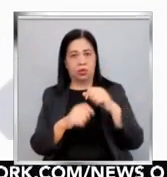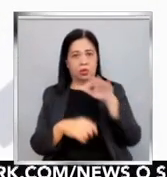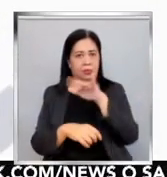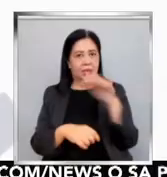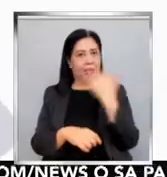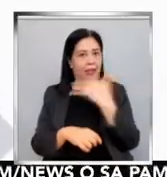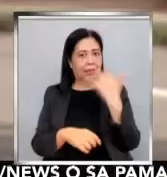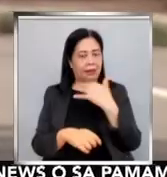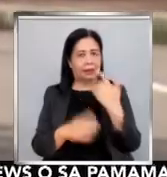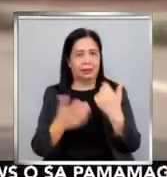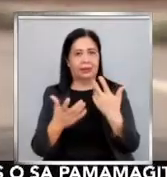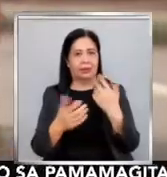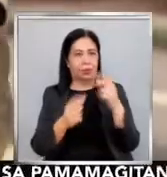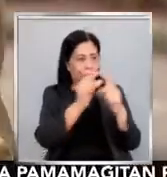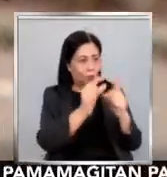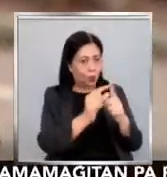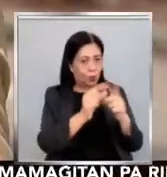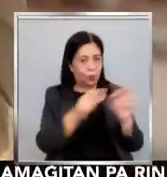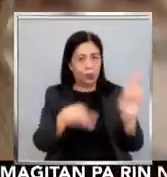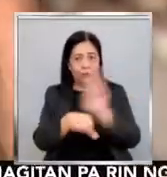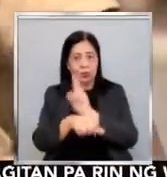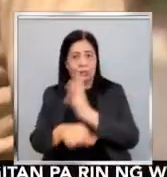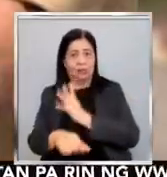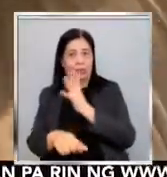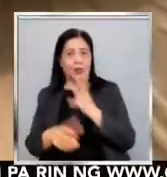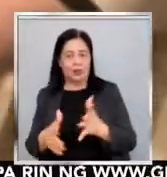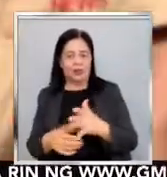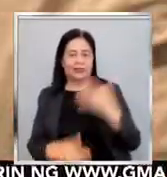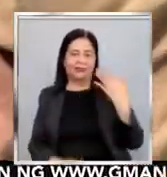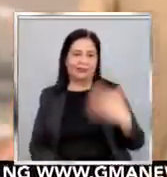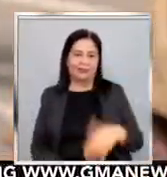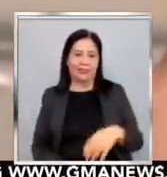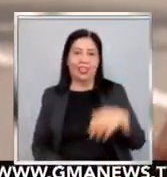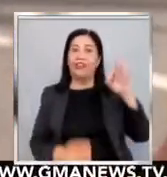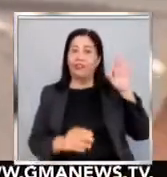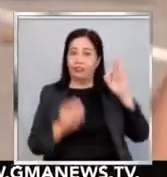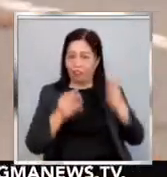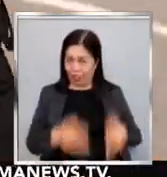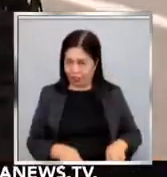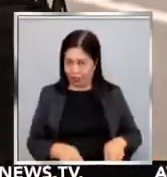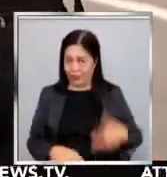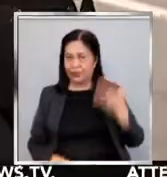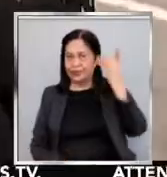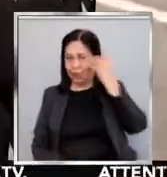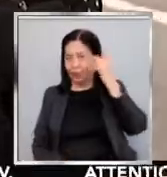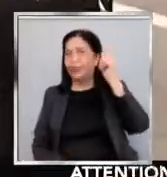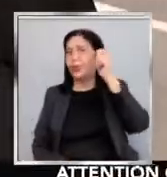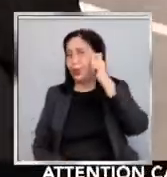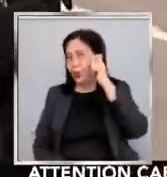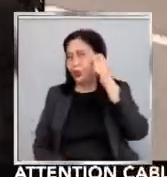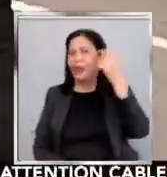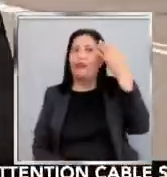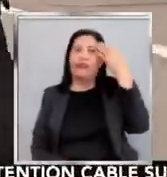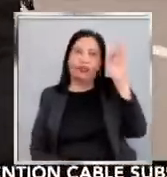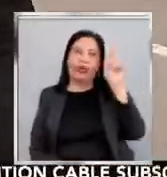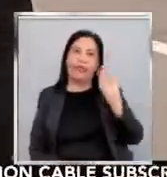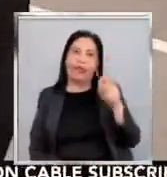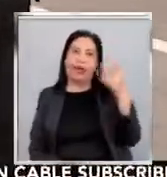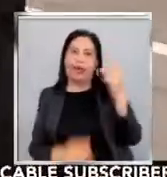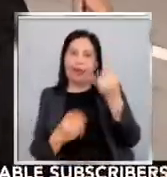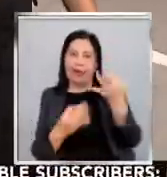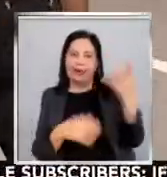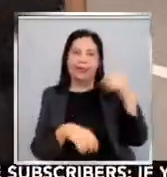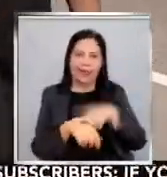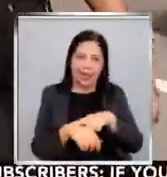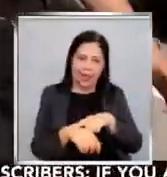mga nasabing salita. Ako po ang inyong first son, Dano Tingkungko, for the nth time,